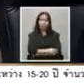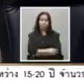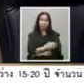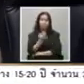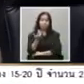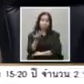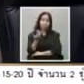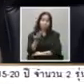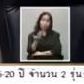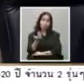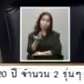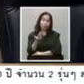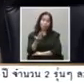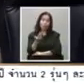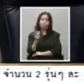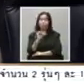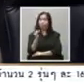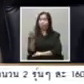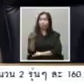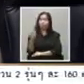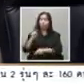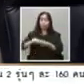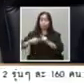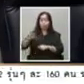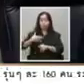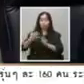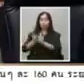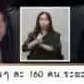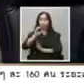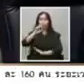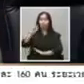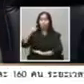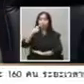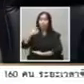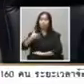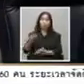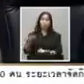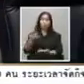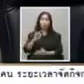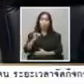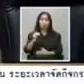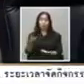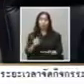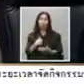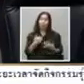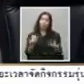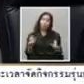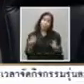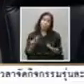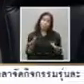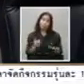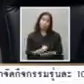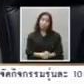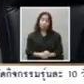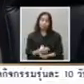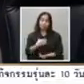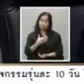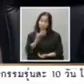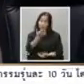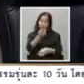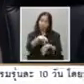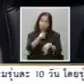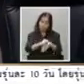ท่านเสรีจะพูดท่านพูดไปสองคำอ้าปากก็มีคนประท้วงผมอยากให้ท่านประธานตาม